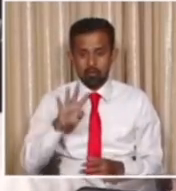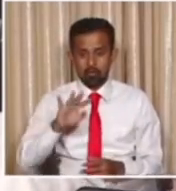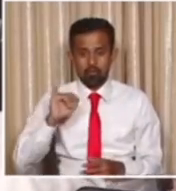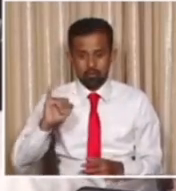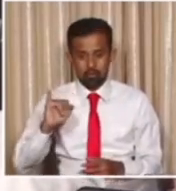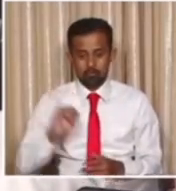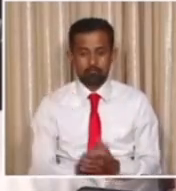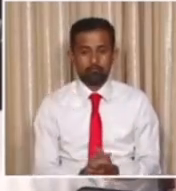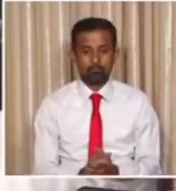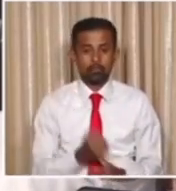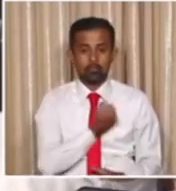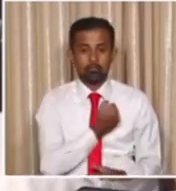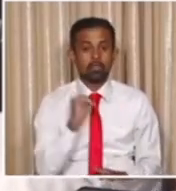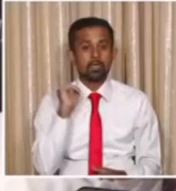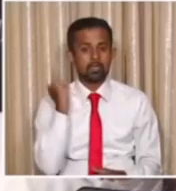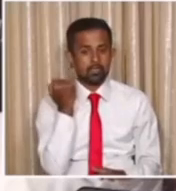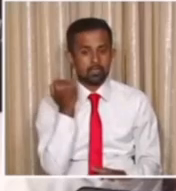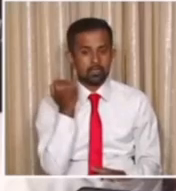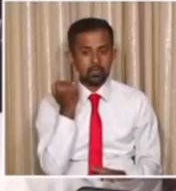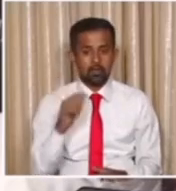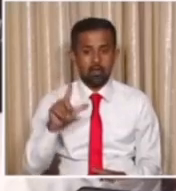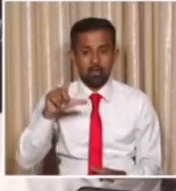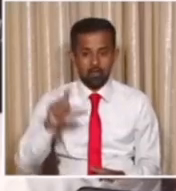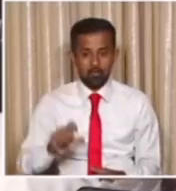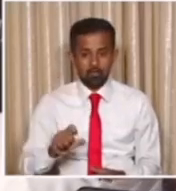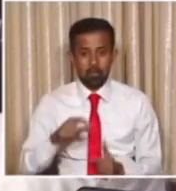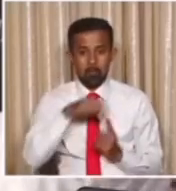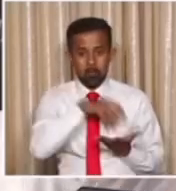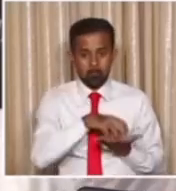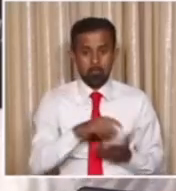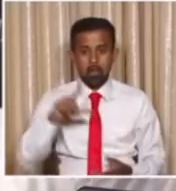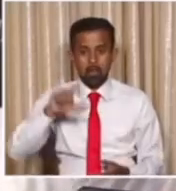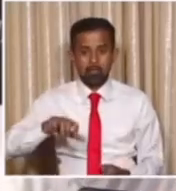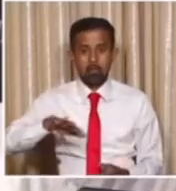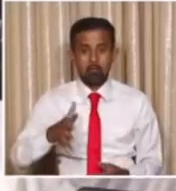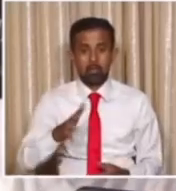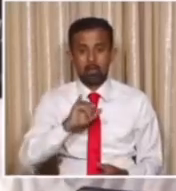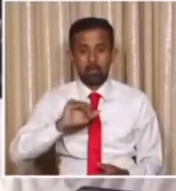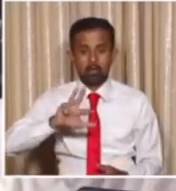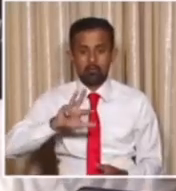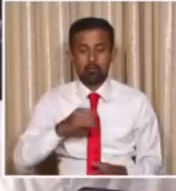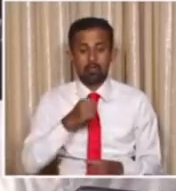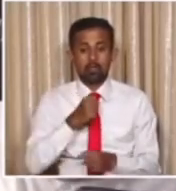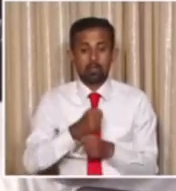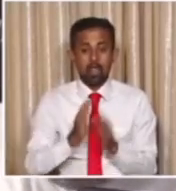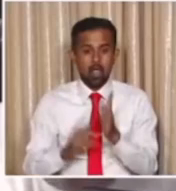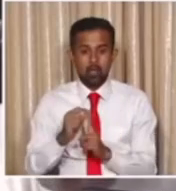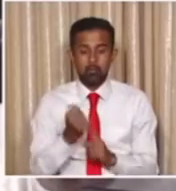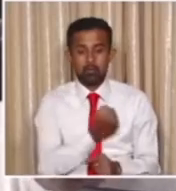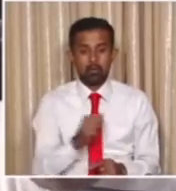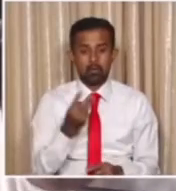2646යි. වෛද්‍ය නිලධාරීන් 7000 පළාත් රෝහල් වල 7569යි, රේඛීය අමාත්‍යාංශ රෝහල්